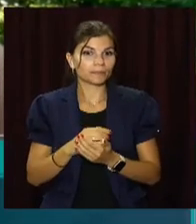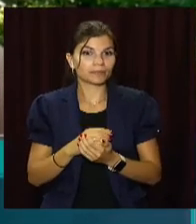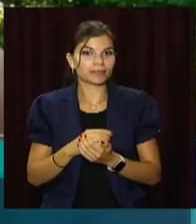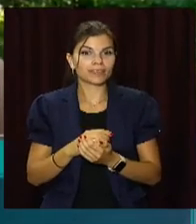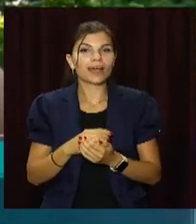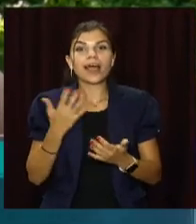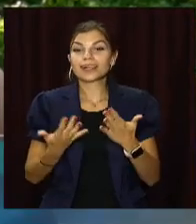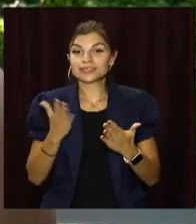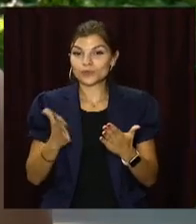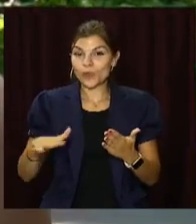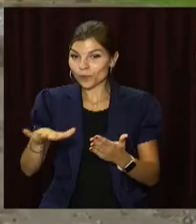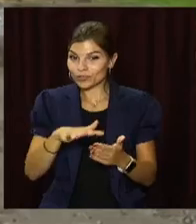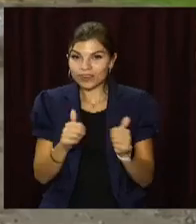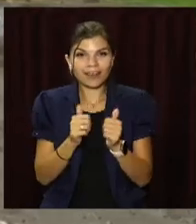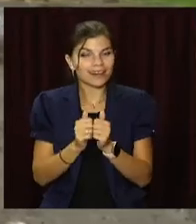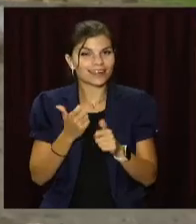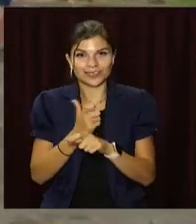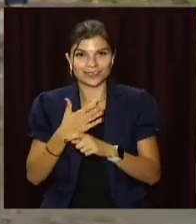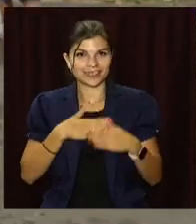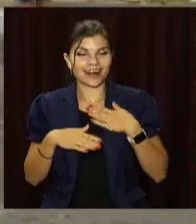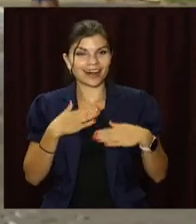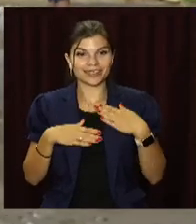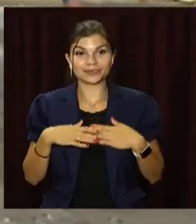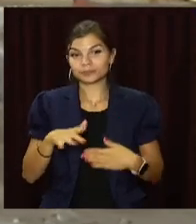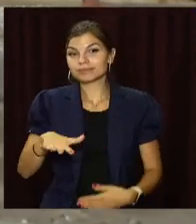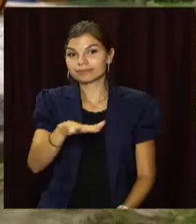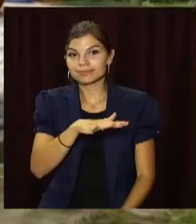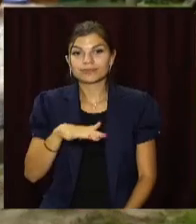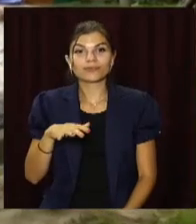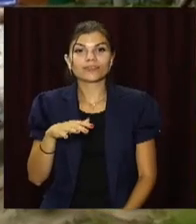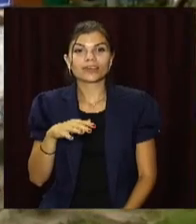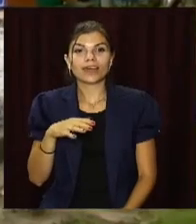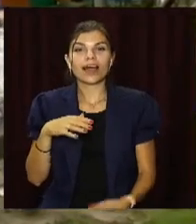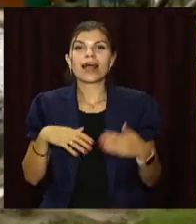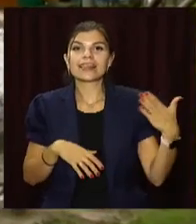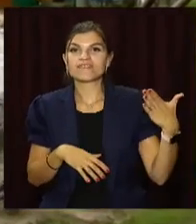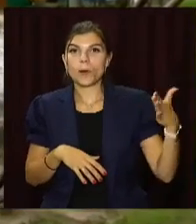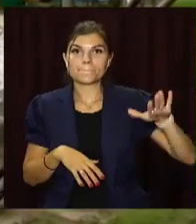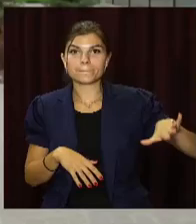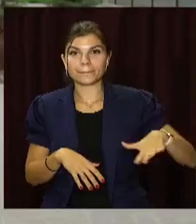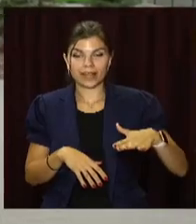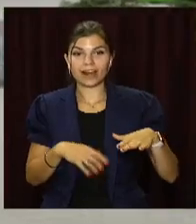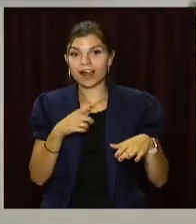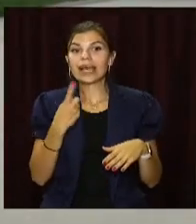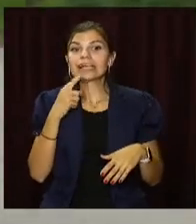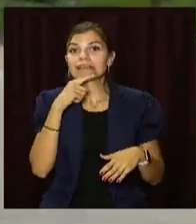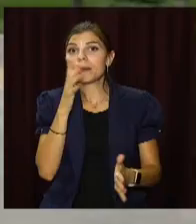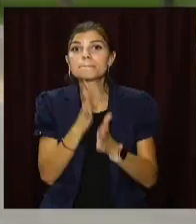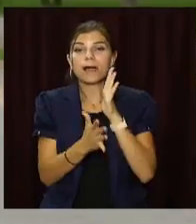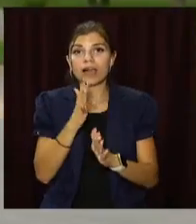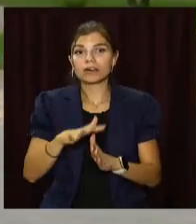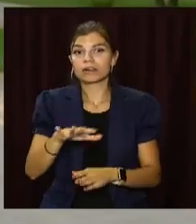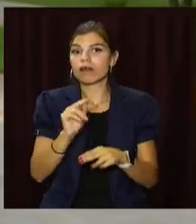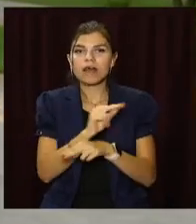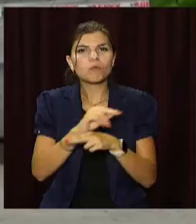перехреститься, там буде площадка рядом. Оновили й улюблену зону відпочинку мешканців Лівого берегу. Єдиний парк на цьому житловому масиві